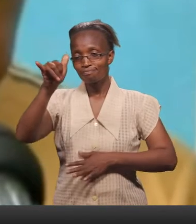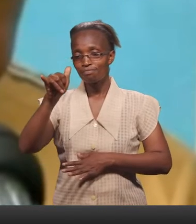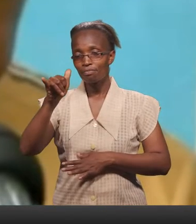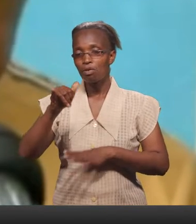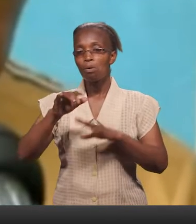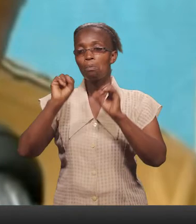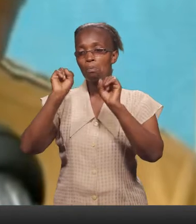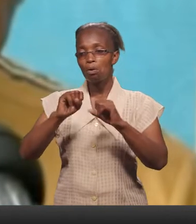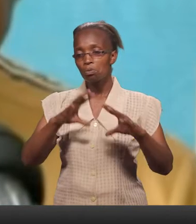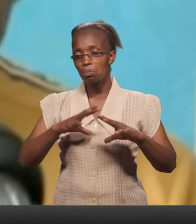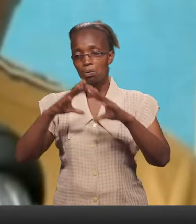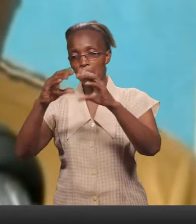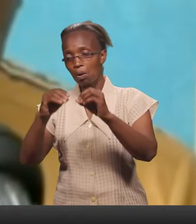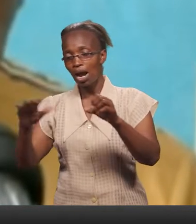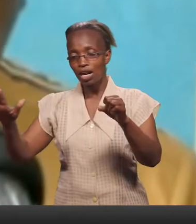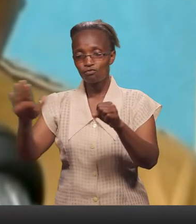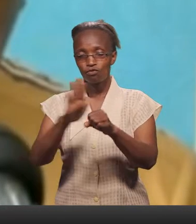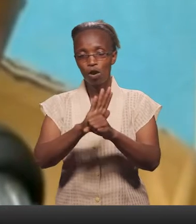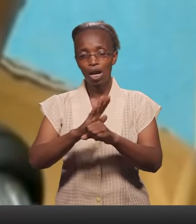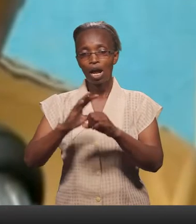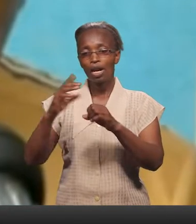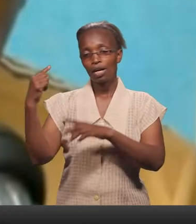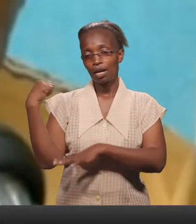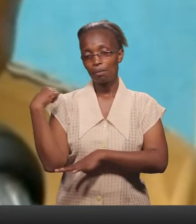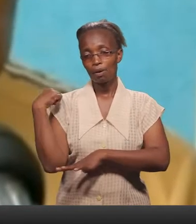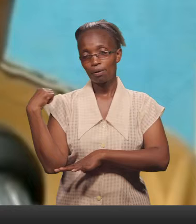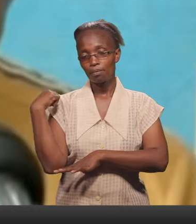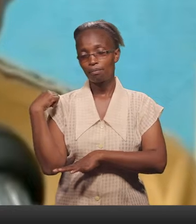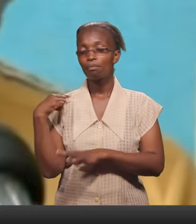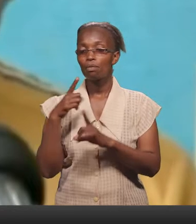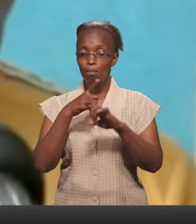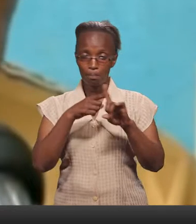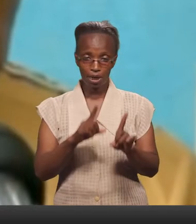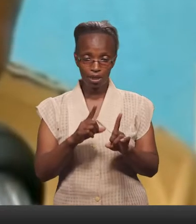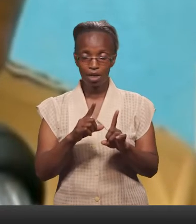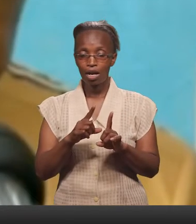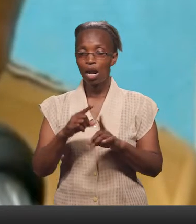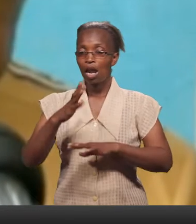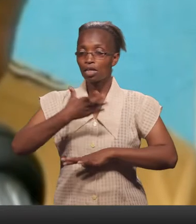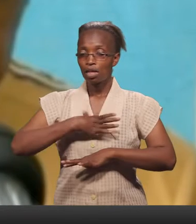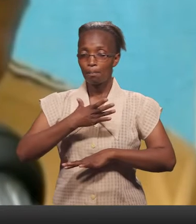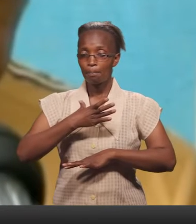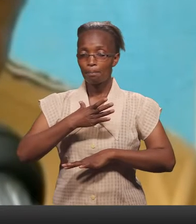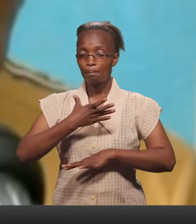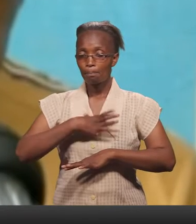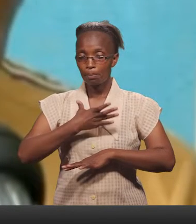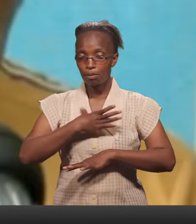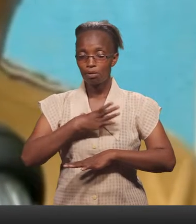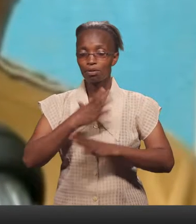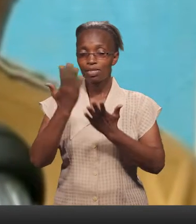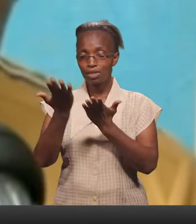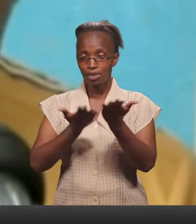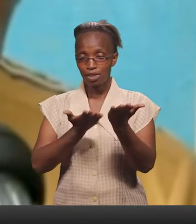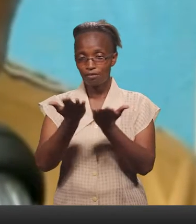air flight services may resume at full capacity. However, the passenger